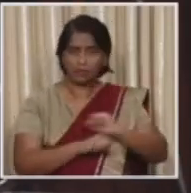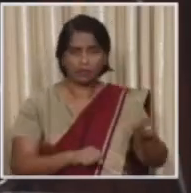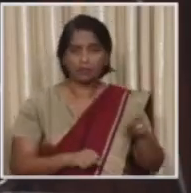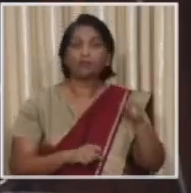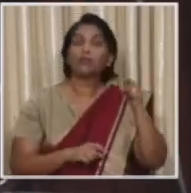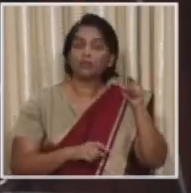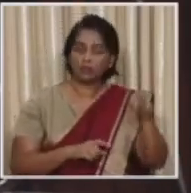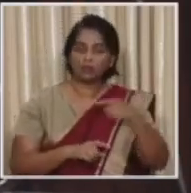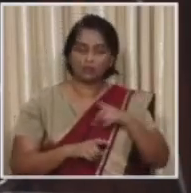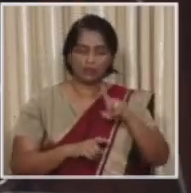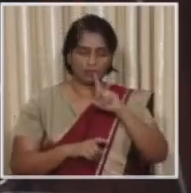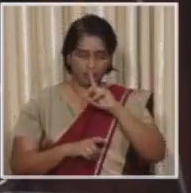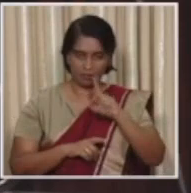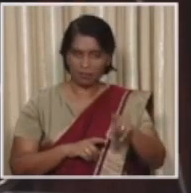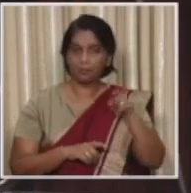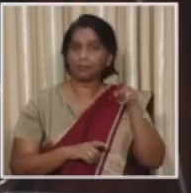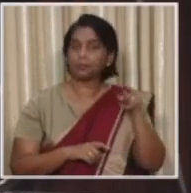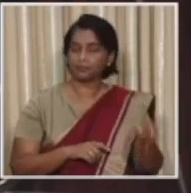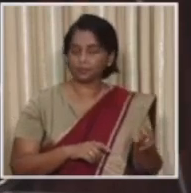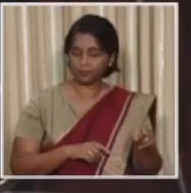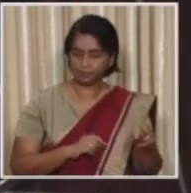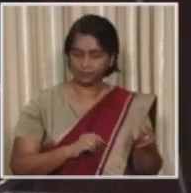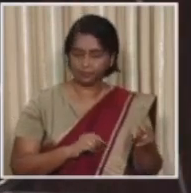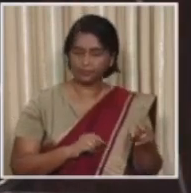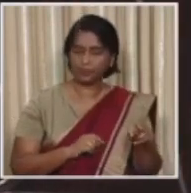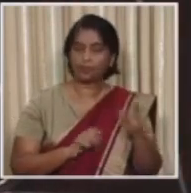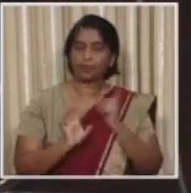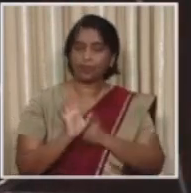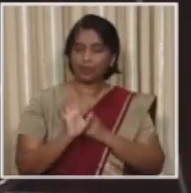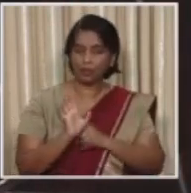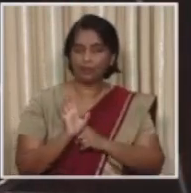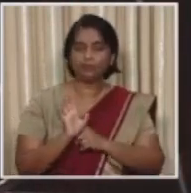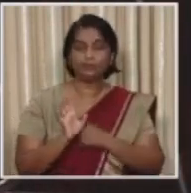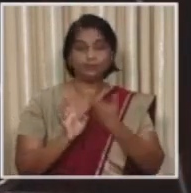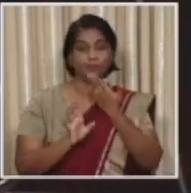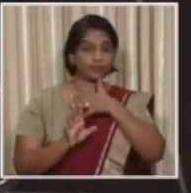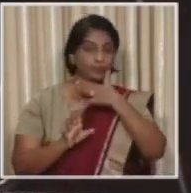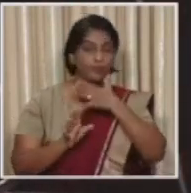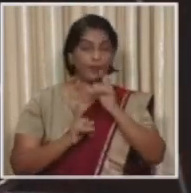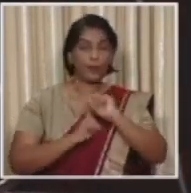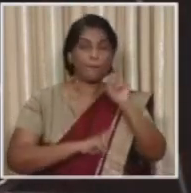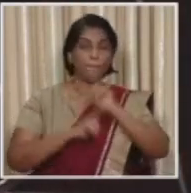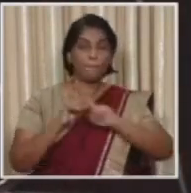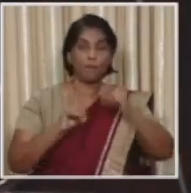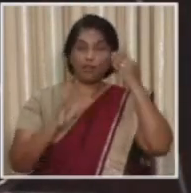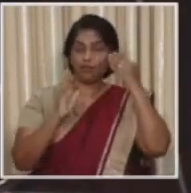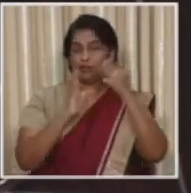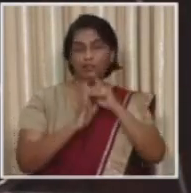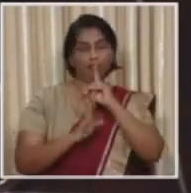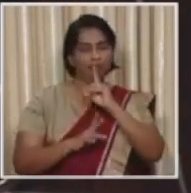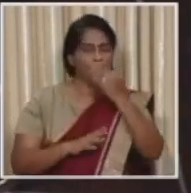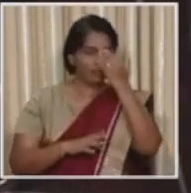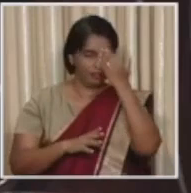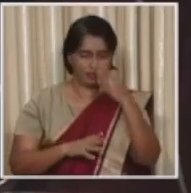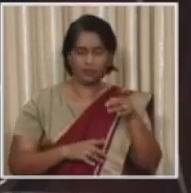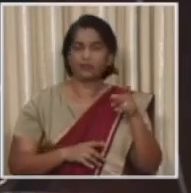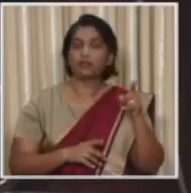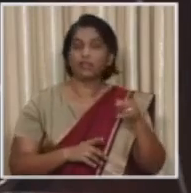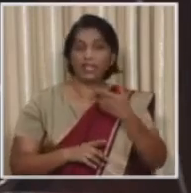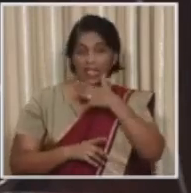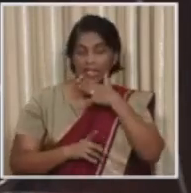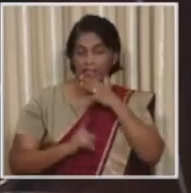අපි එතුමාට කියනවා මේ එතුමා නිතරම බ්‍රිතාන්‍ය පාර්ලිමේන්තු සම්ප්‍රදාය ගැන කියනවා කරුණා කළා